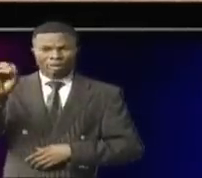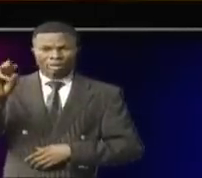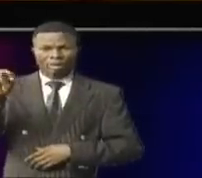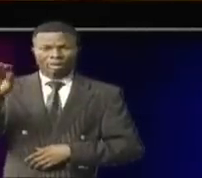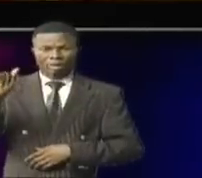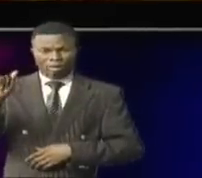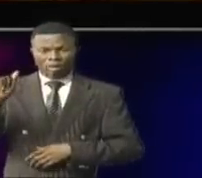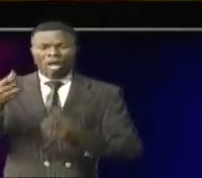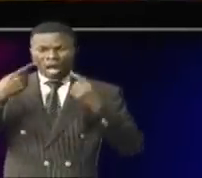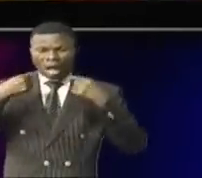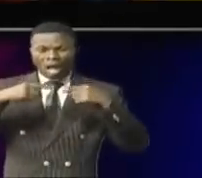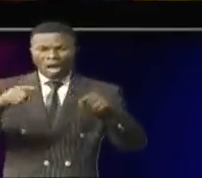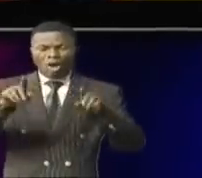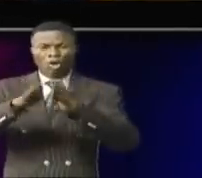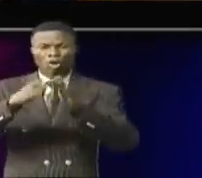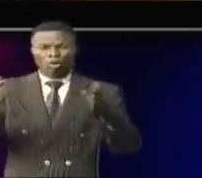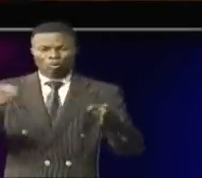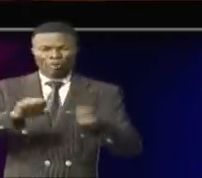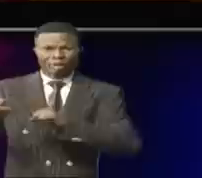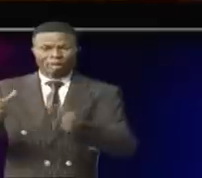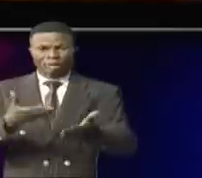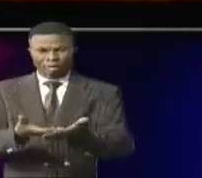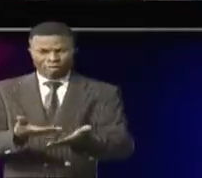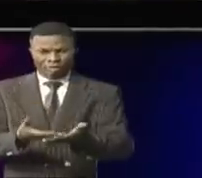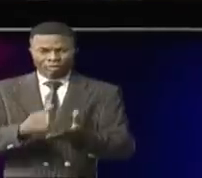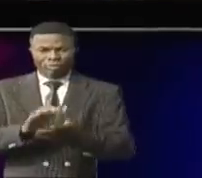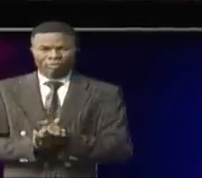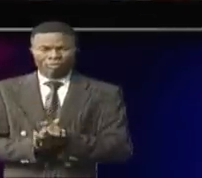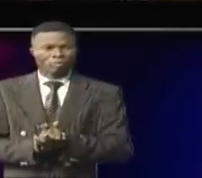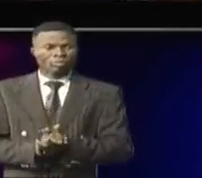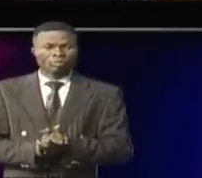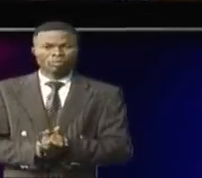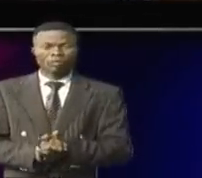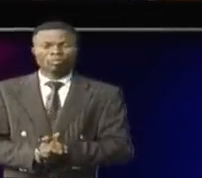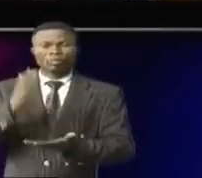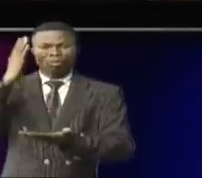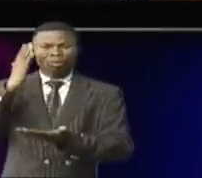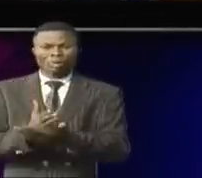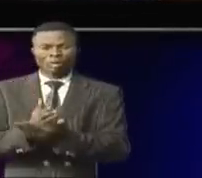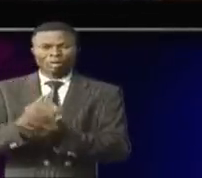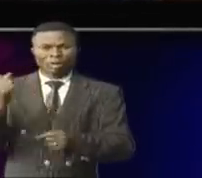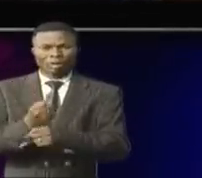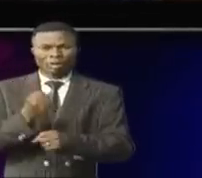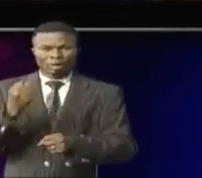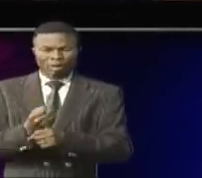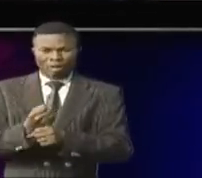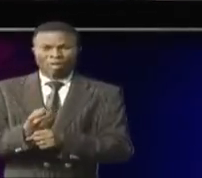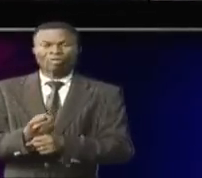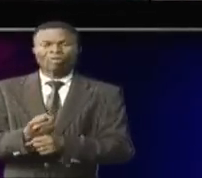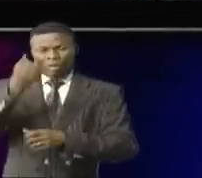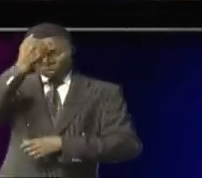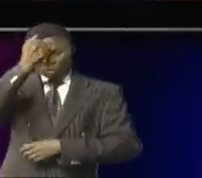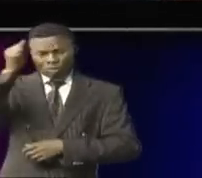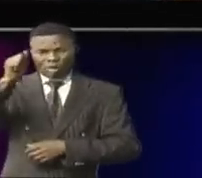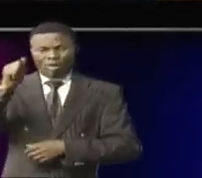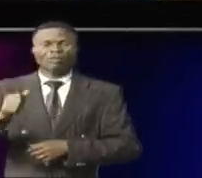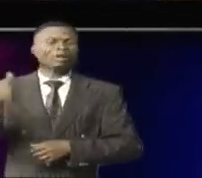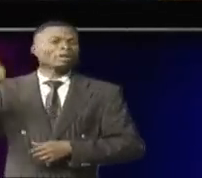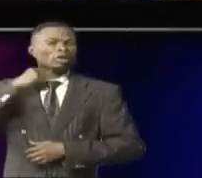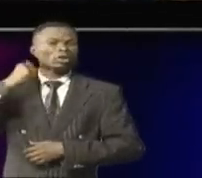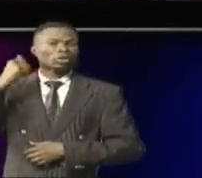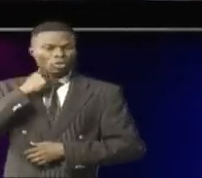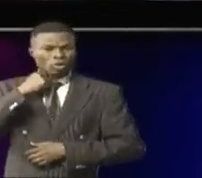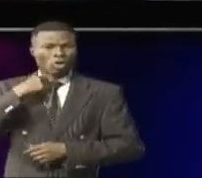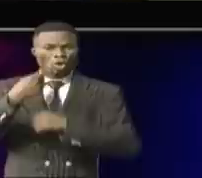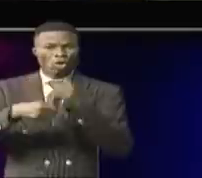l'enseignement primaire et secondaire. Déclenchement d'un arrêt de travail par les médecins membres du CINAMED à